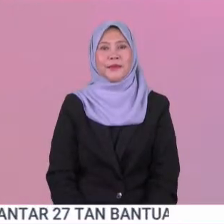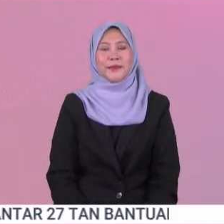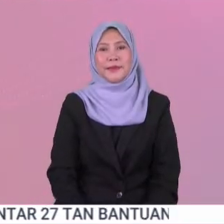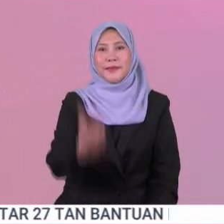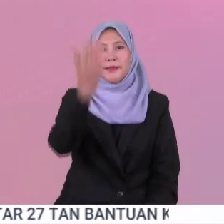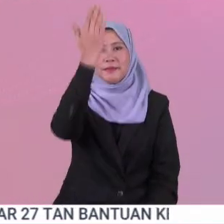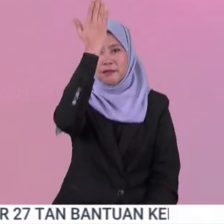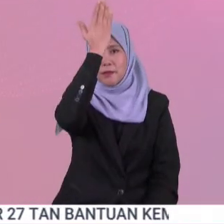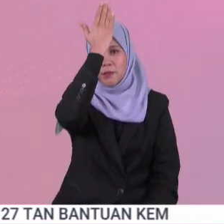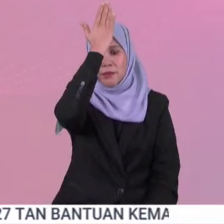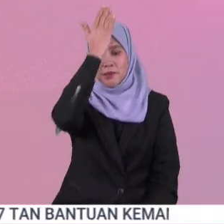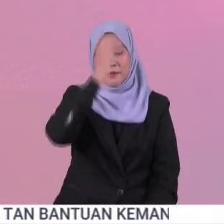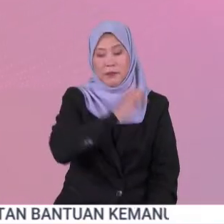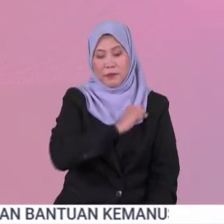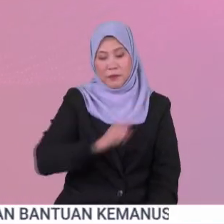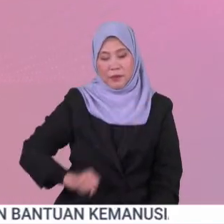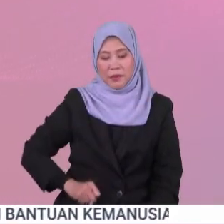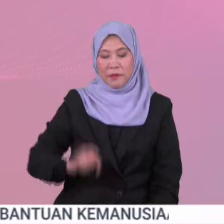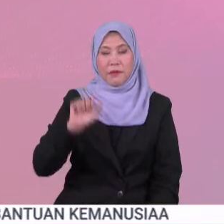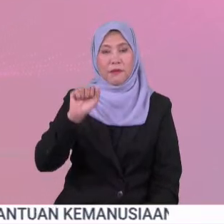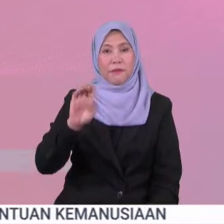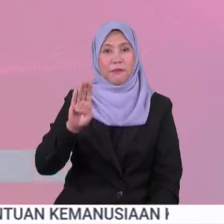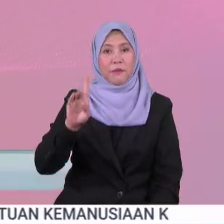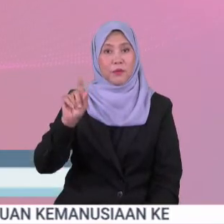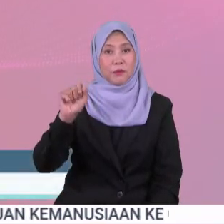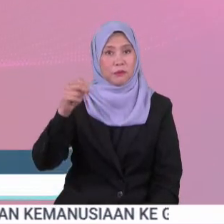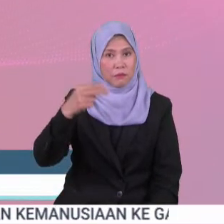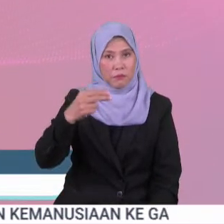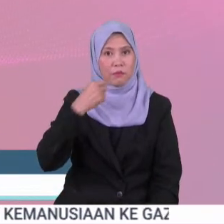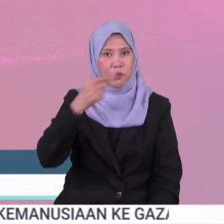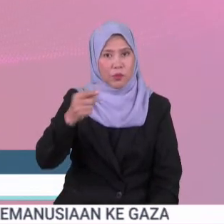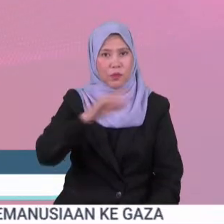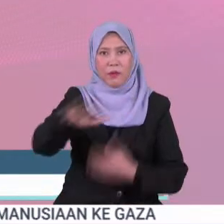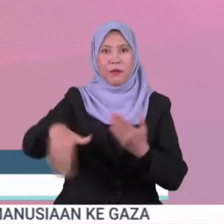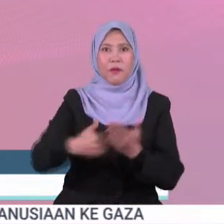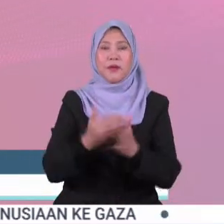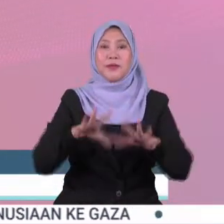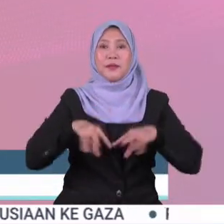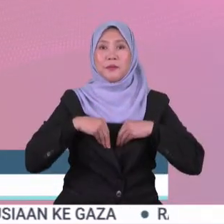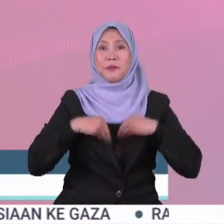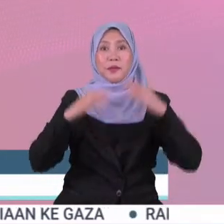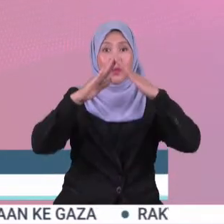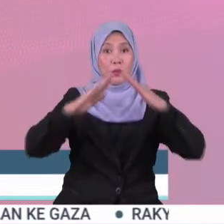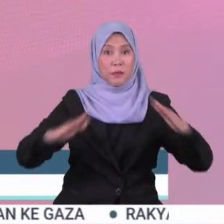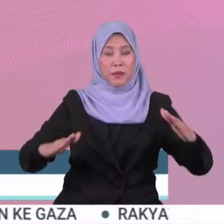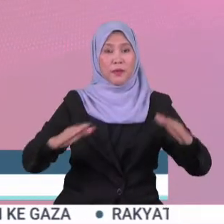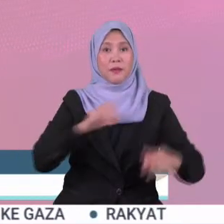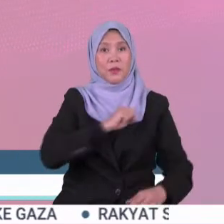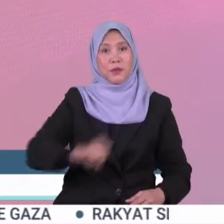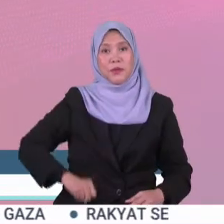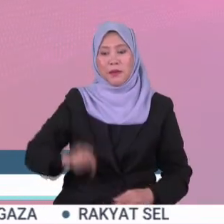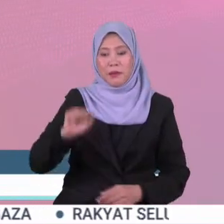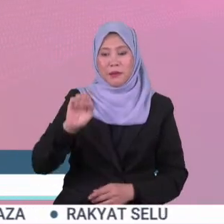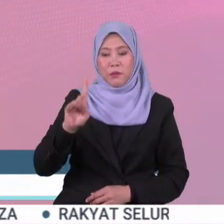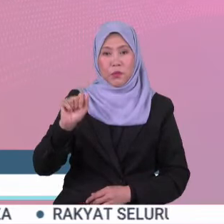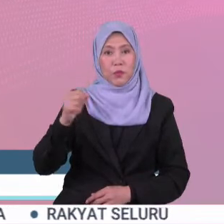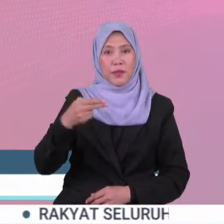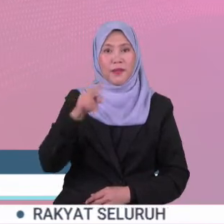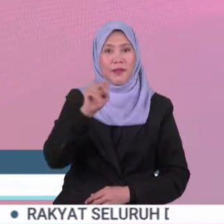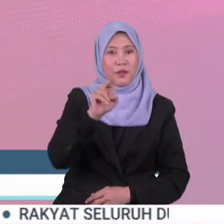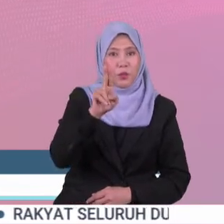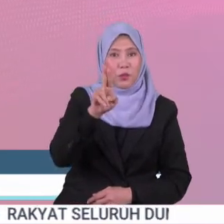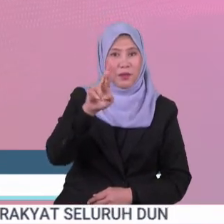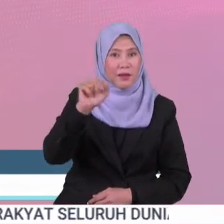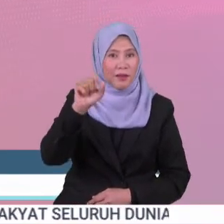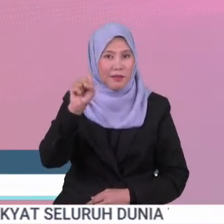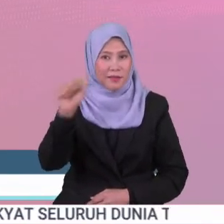Yang di-Pertuan Agong Sultan Abdullah Riayatuddin Al-Mustafa Billah Shah menitahkan semua penerima rumah rakyat Al-Sultan Abdullah Rurasa untuk tidak